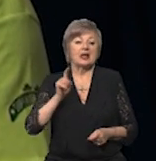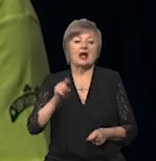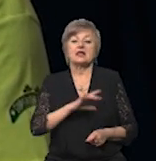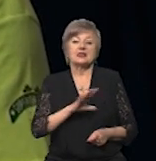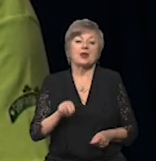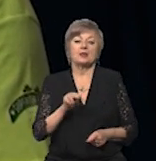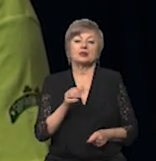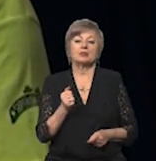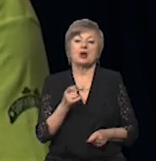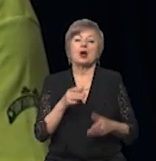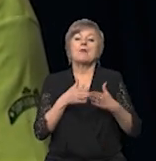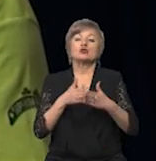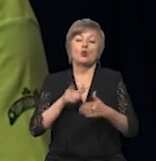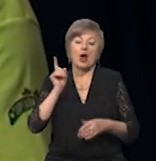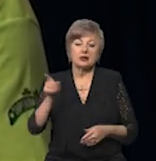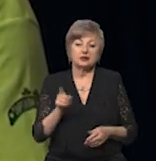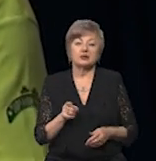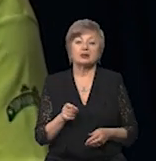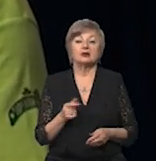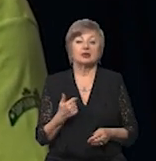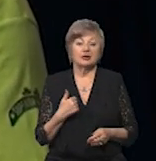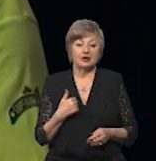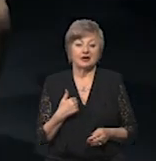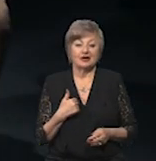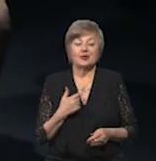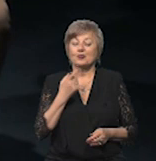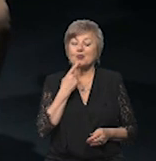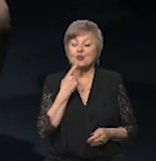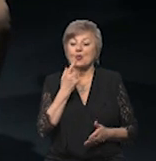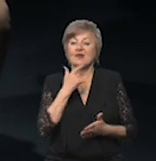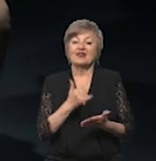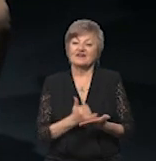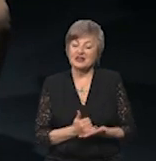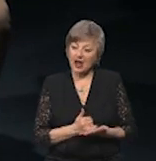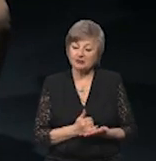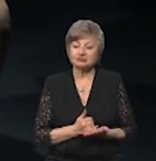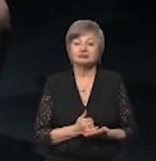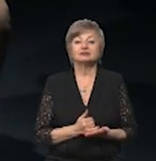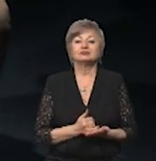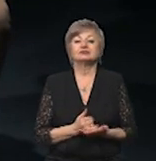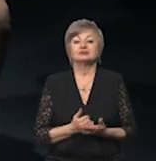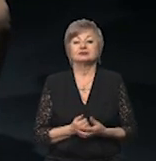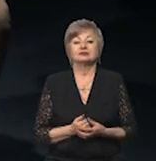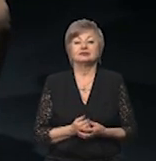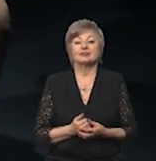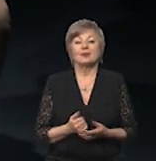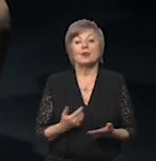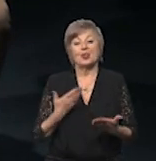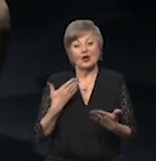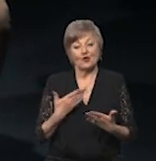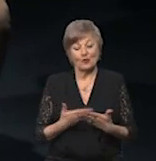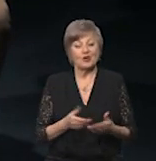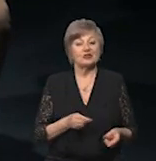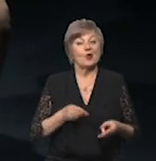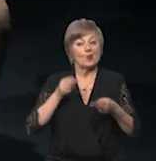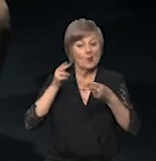я великий цінувач португальського вина і порту. І ось поїду